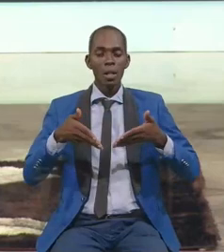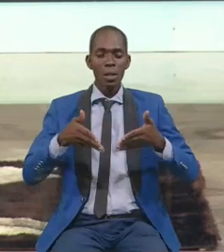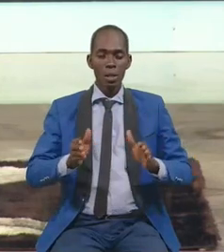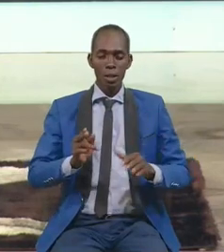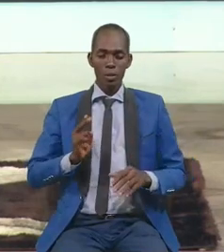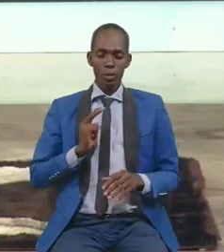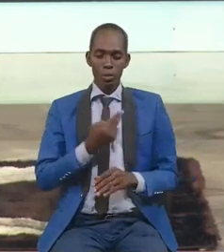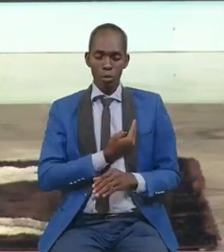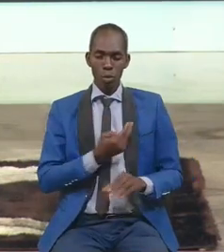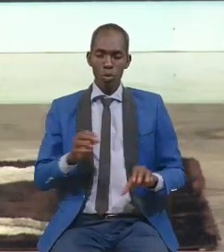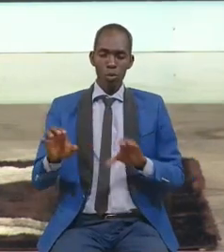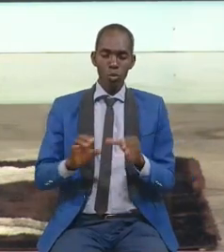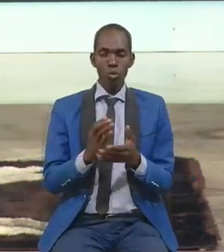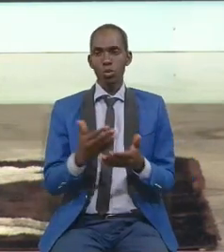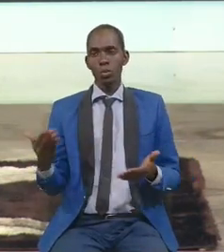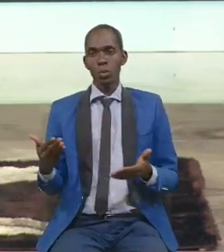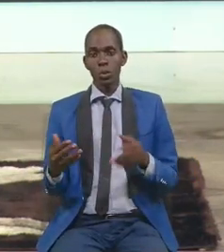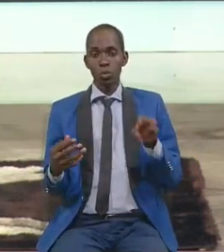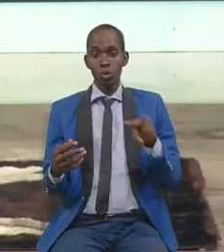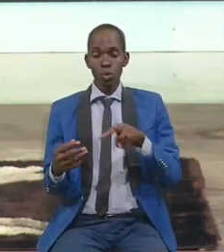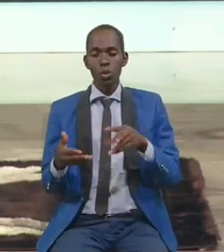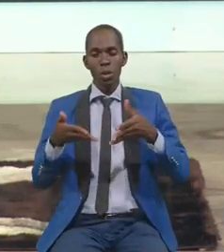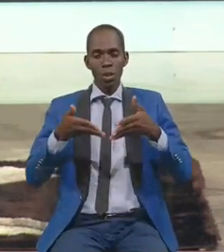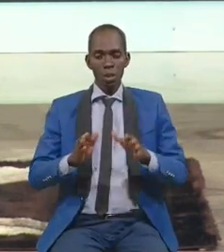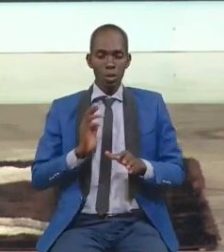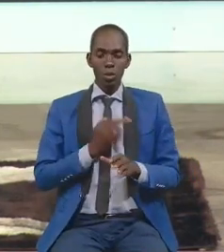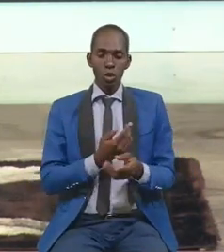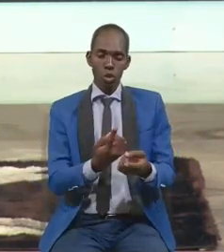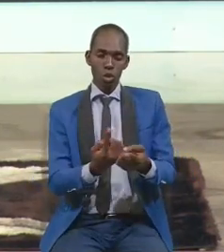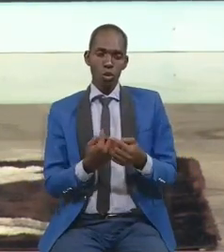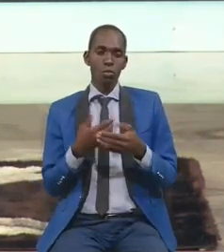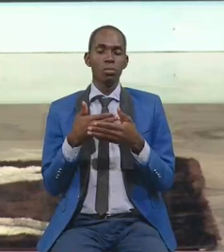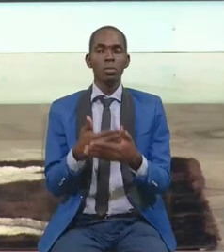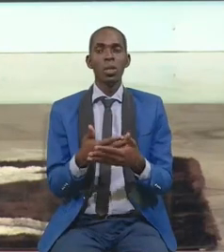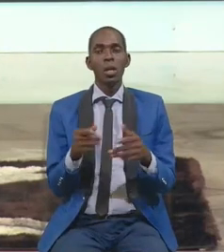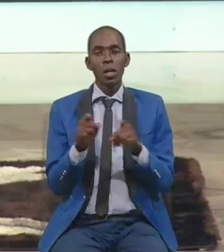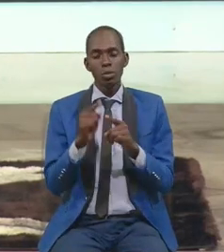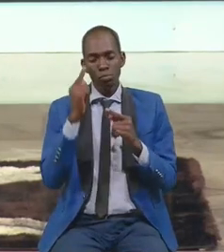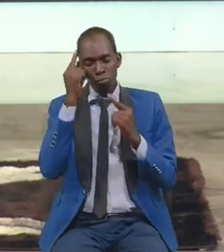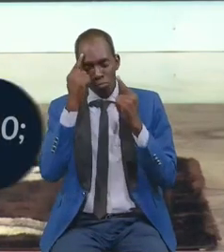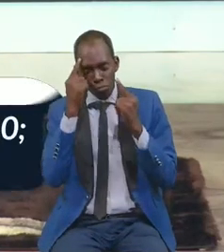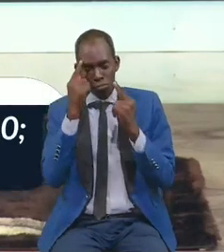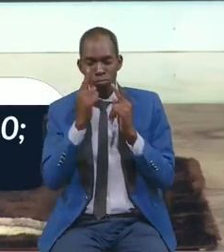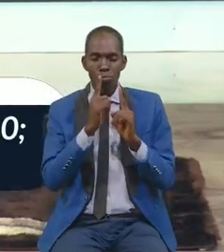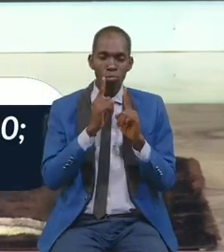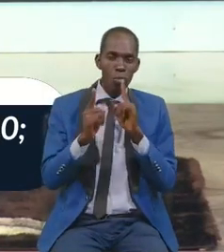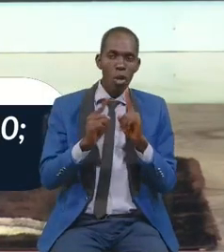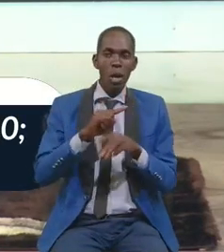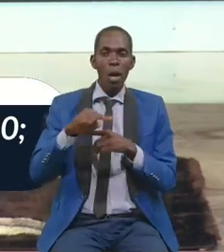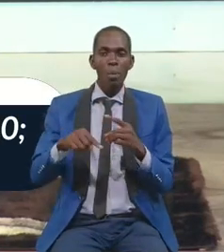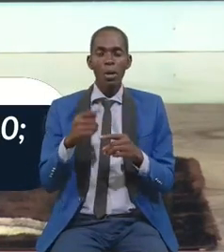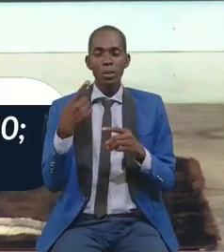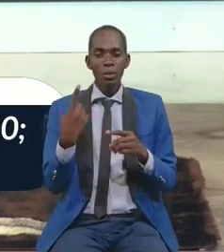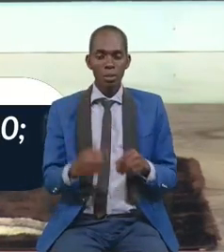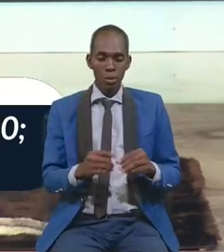Verset 22, approchons-nous comme on pense et on parle de la marche en